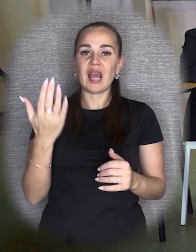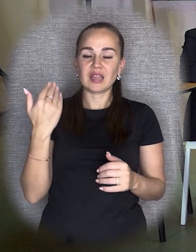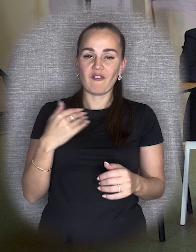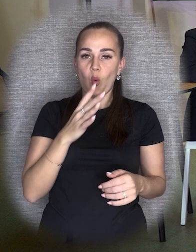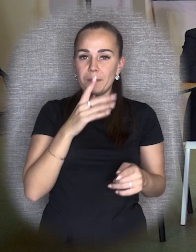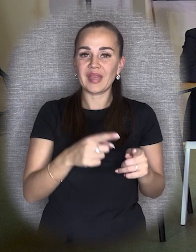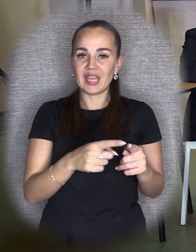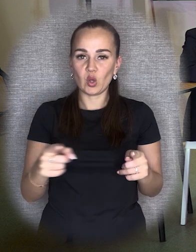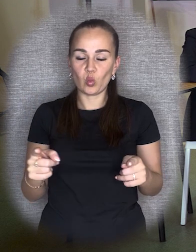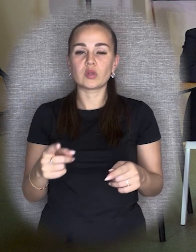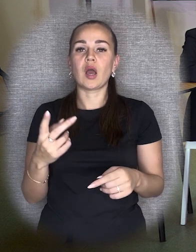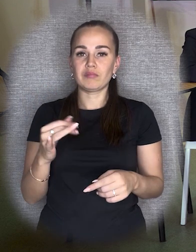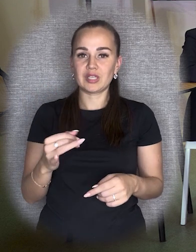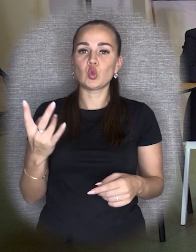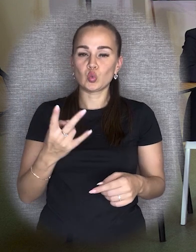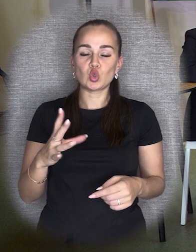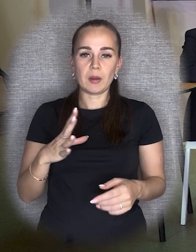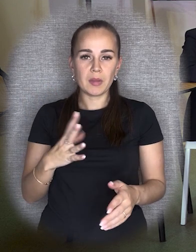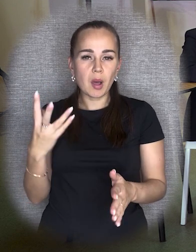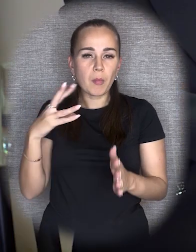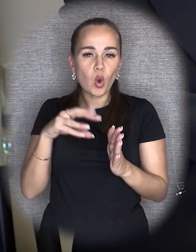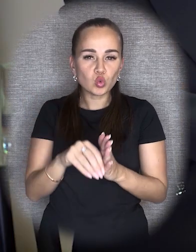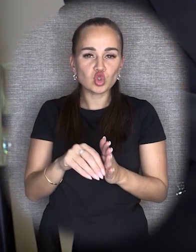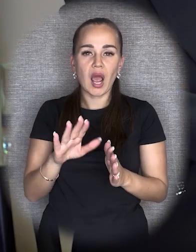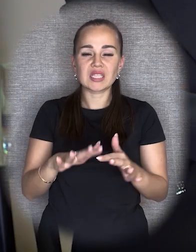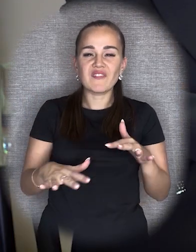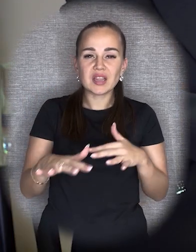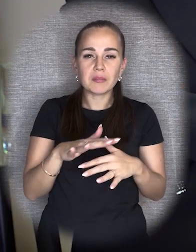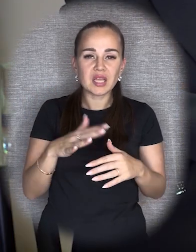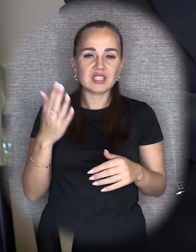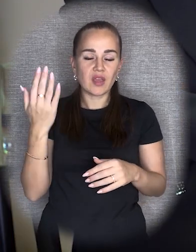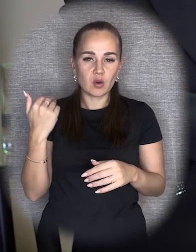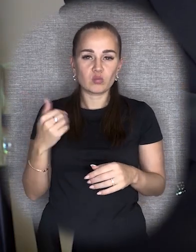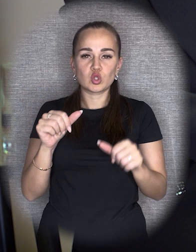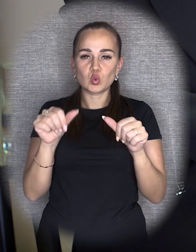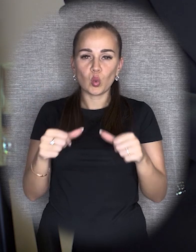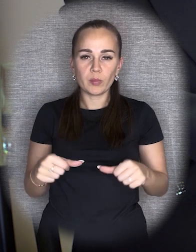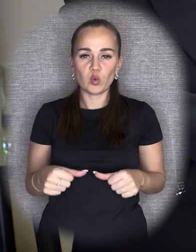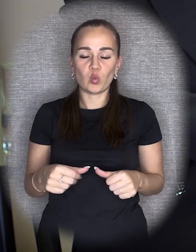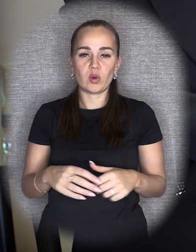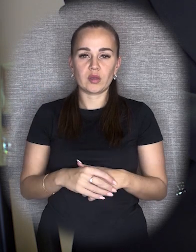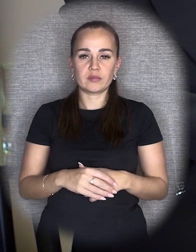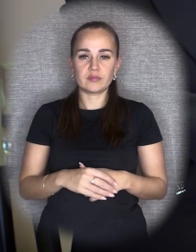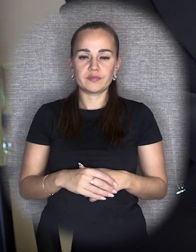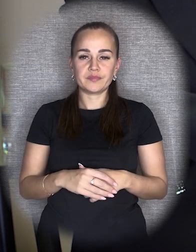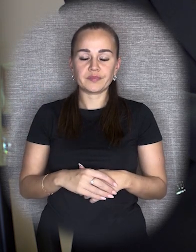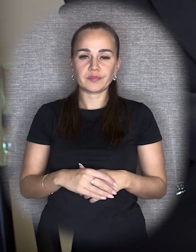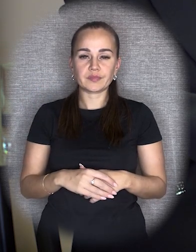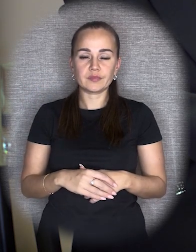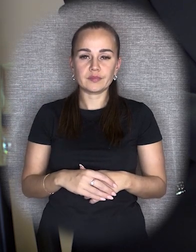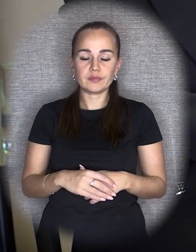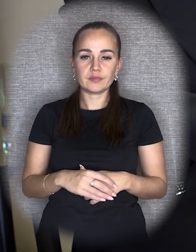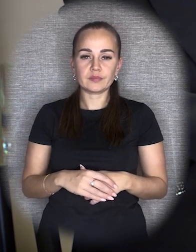для этого, конечно, нужно было погружаться в атмосферу скульптуры, не только присущие и